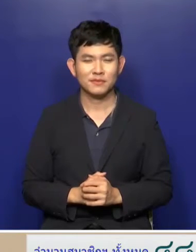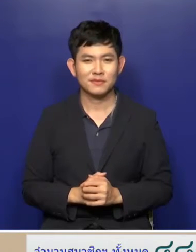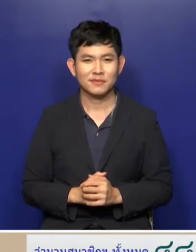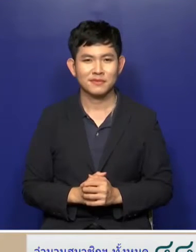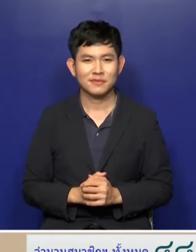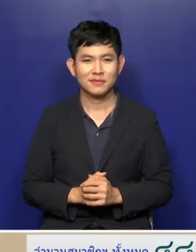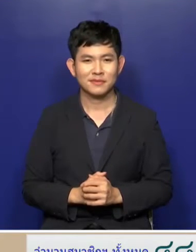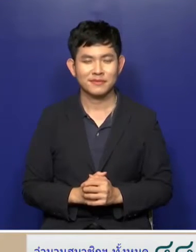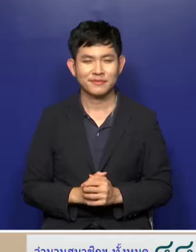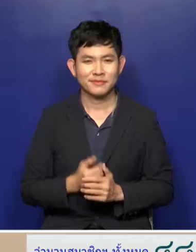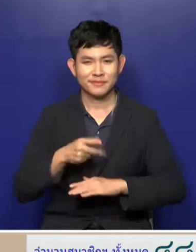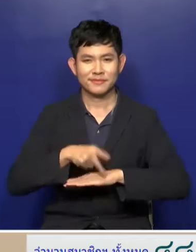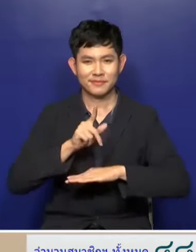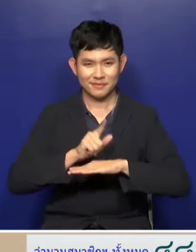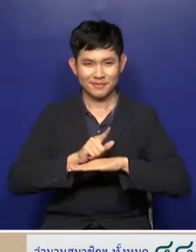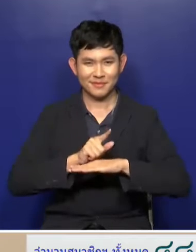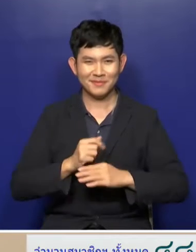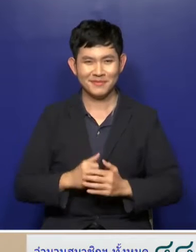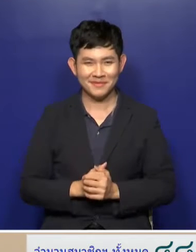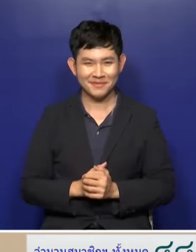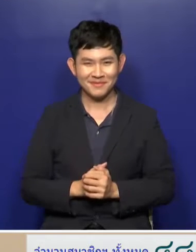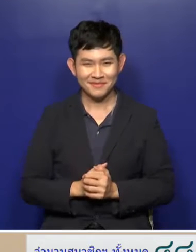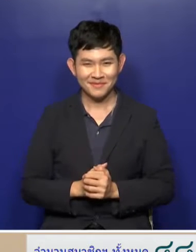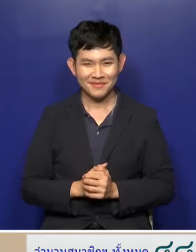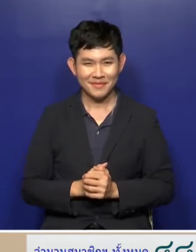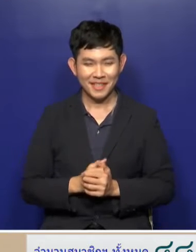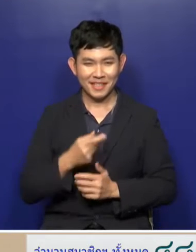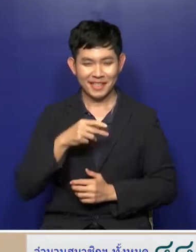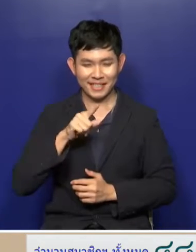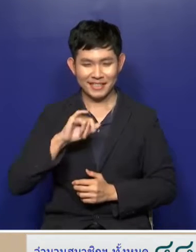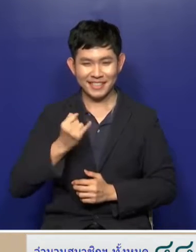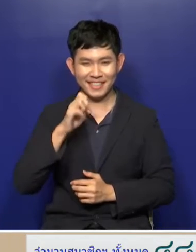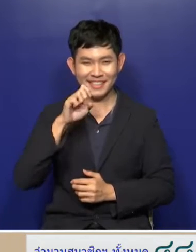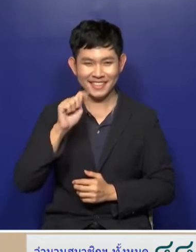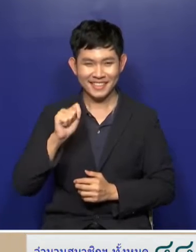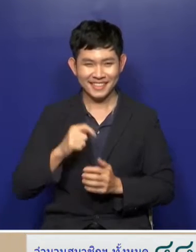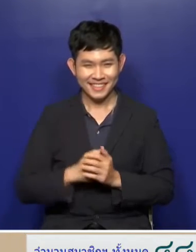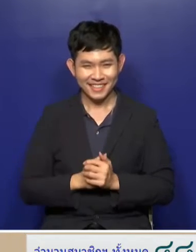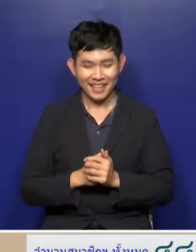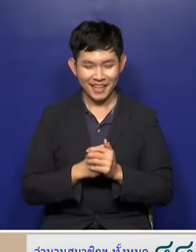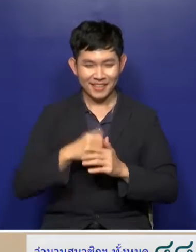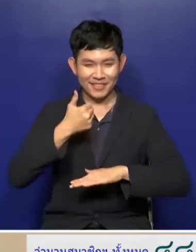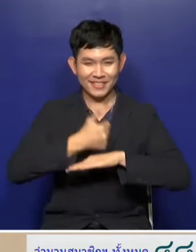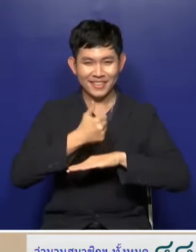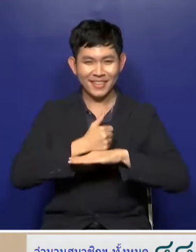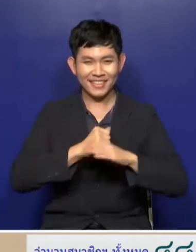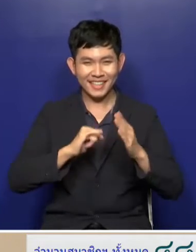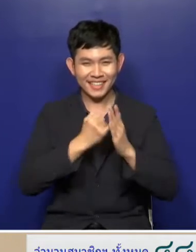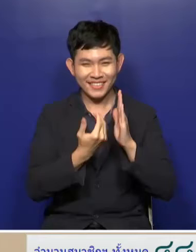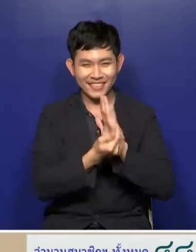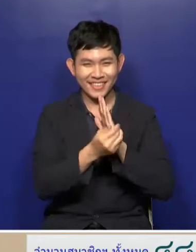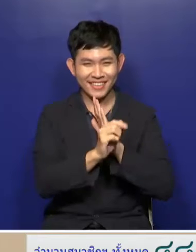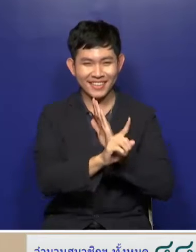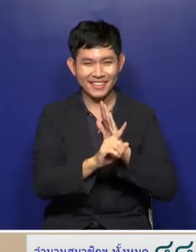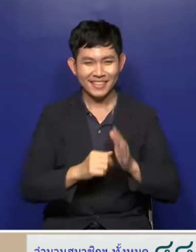ทํทานที่รัผมขจิต ชันิคม สมาชิษภาพุทรรษดอน จงหวดอุดอนฐานีพักเพื่อไทยครั